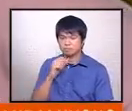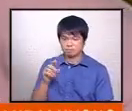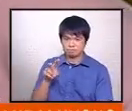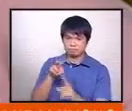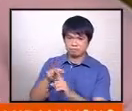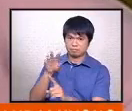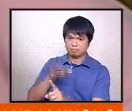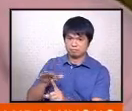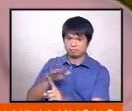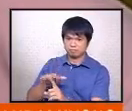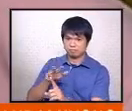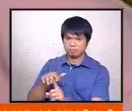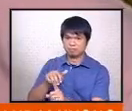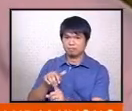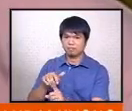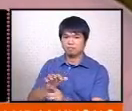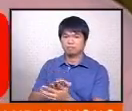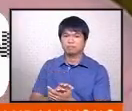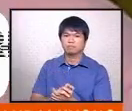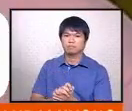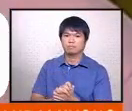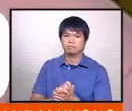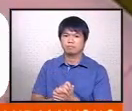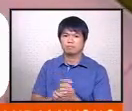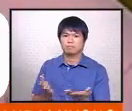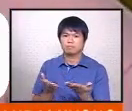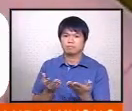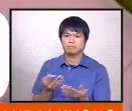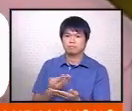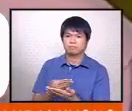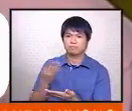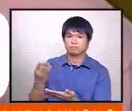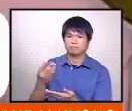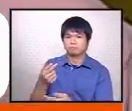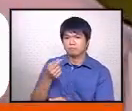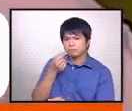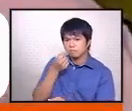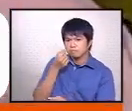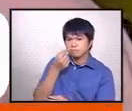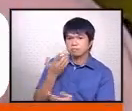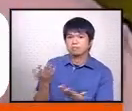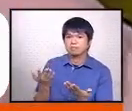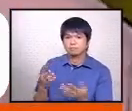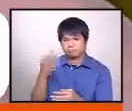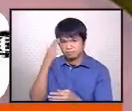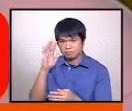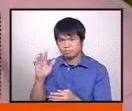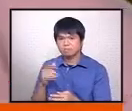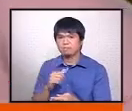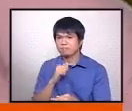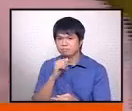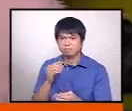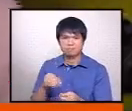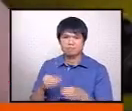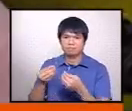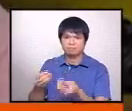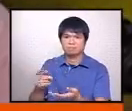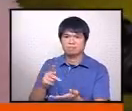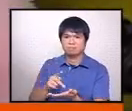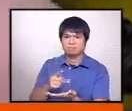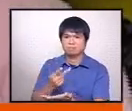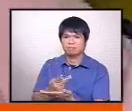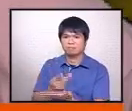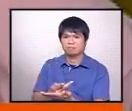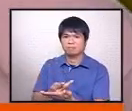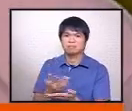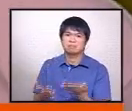po. Saan siya kumukuha ng pambili ng solvent? Hindi ko rin po alam eh, kasi hindi ko naman po binibigyan ng pera sa baka po sa